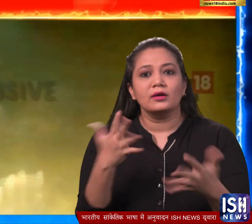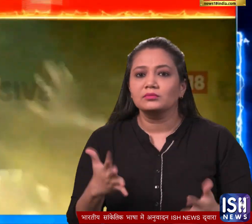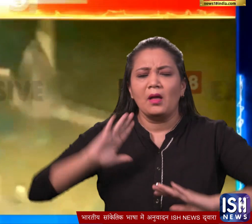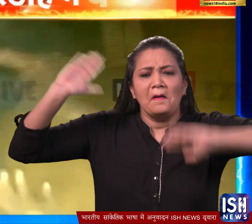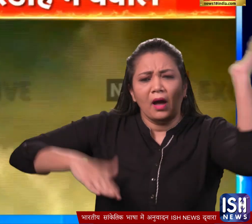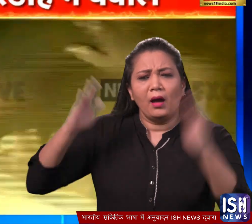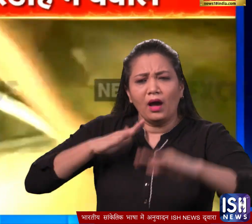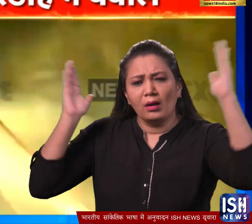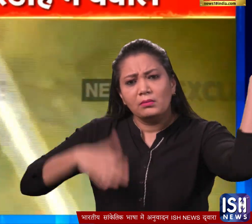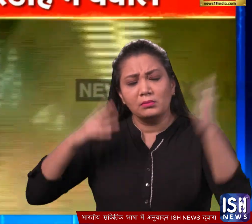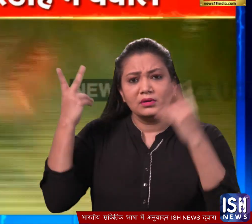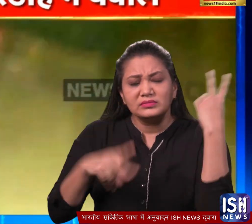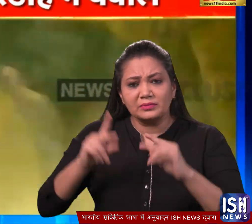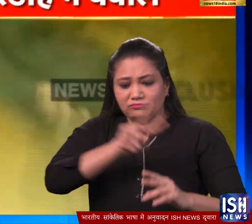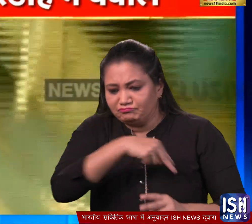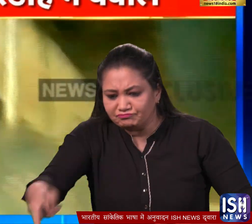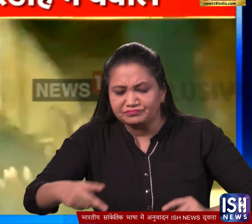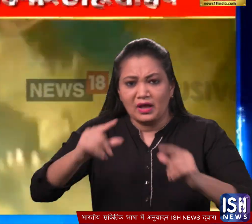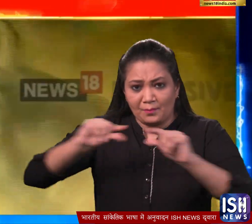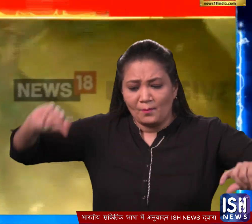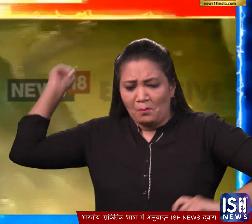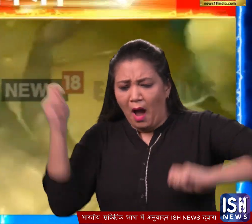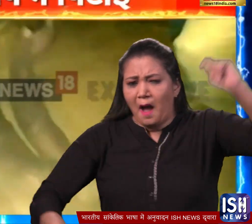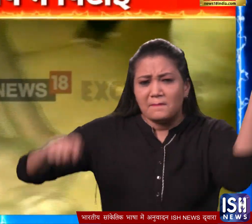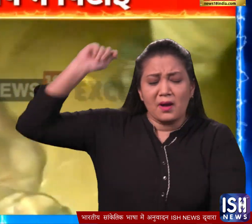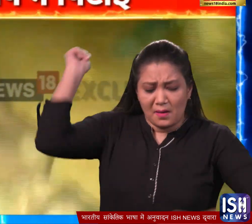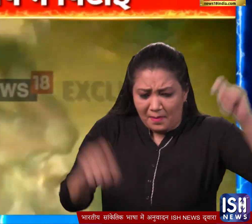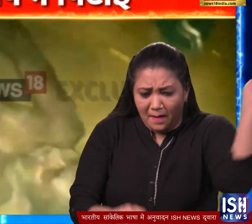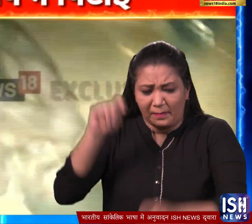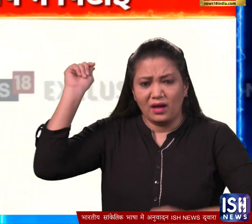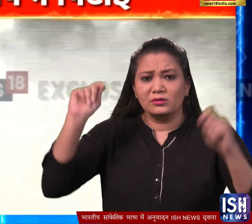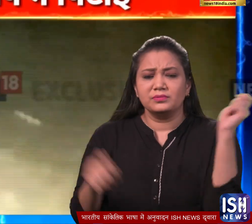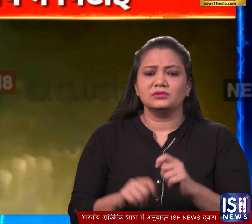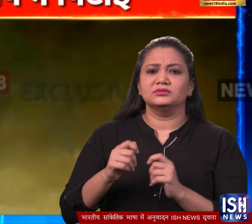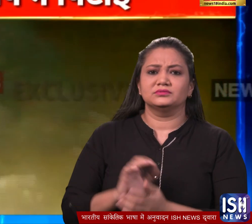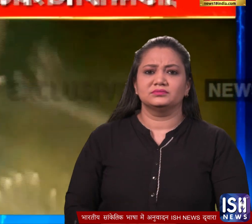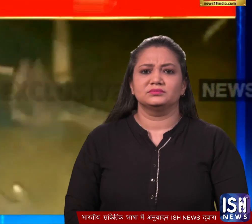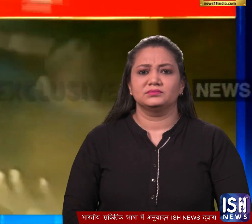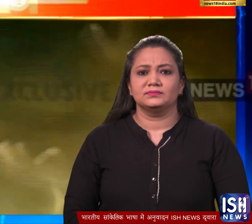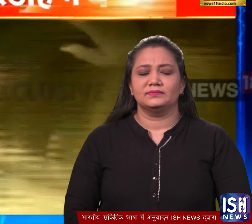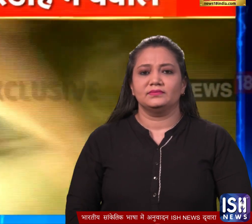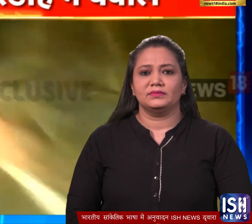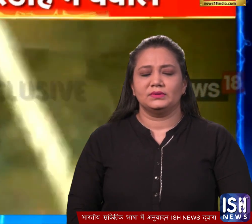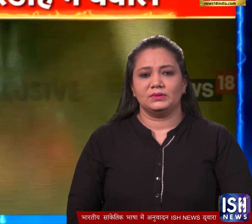आया। सामने आई तस्वीरों में कुछ लोग आरोपी को जमीन पर लिटाकर डंडों से बुरी तरह पीटते नजर आए,